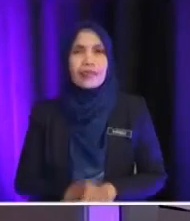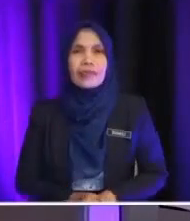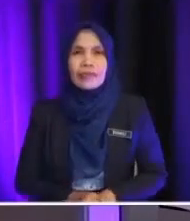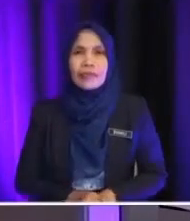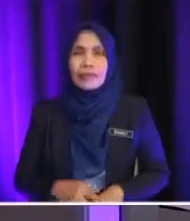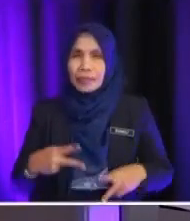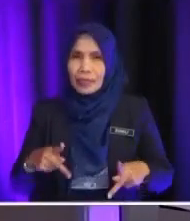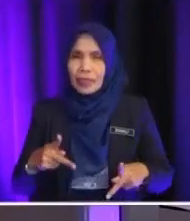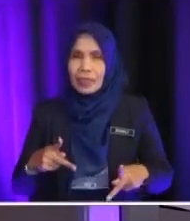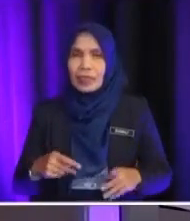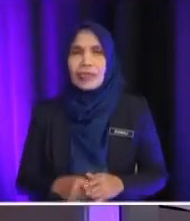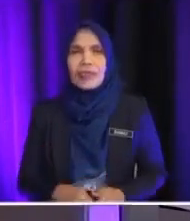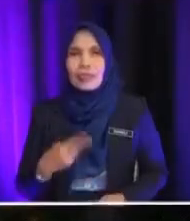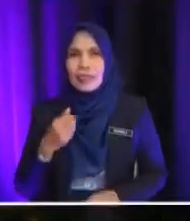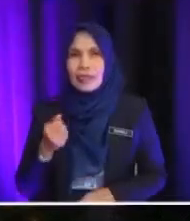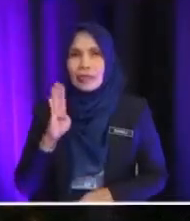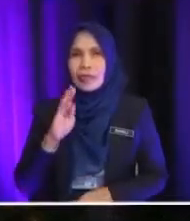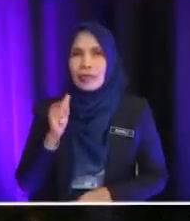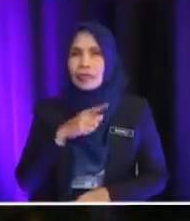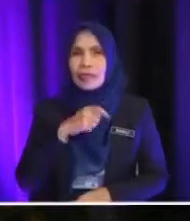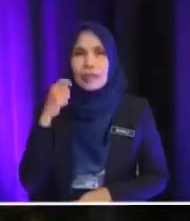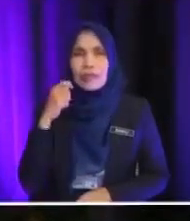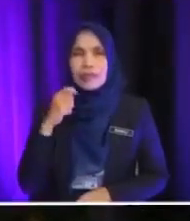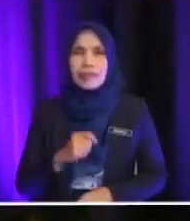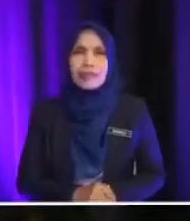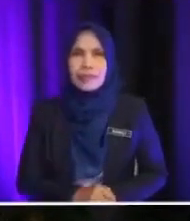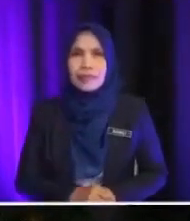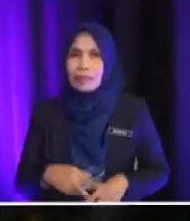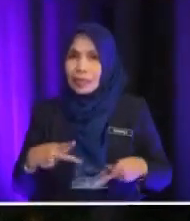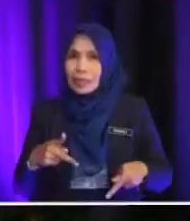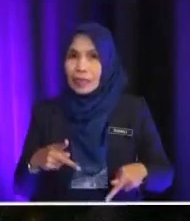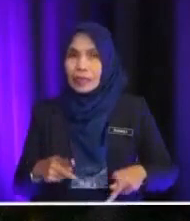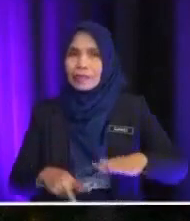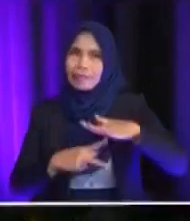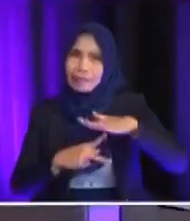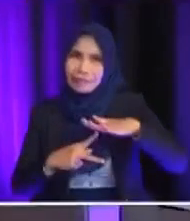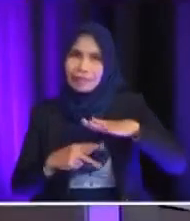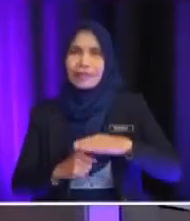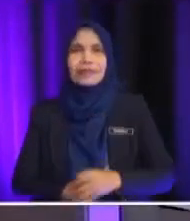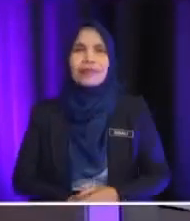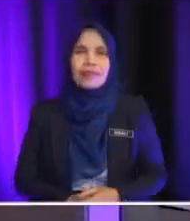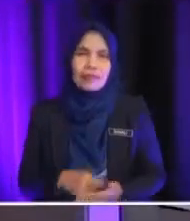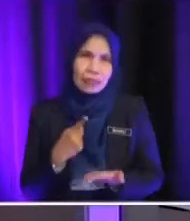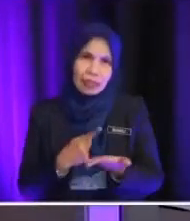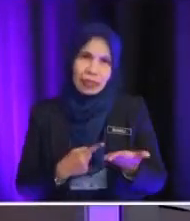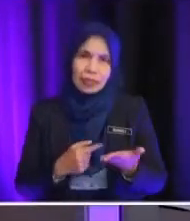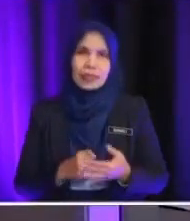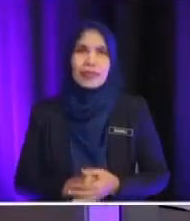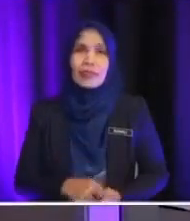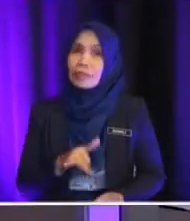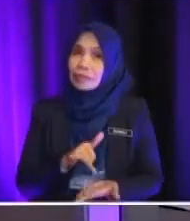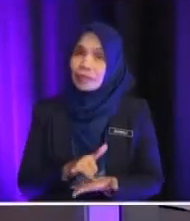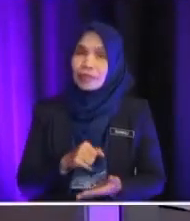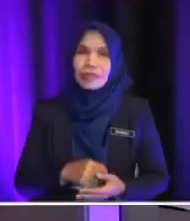memanggang. Okey. Okey, boleh kita teruskan? Boleh cikgu. Okey. Okey, kita tengok apa maksud kaedah memanggang